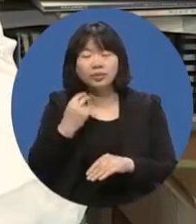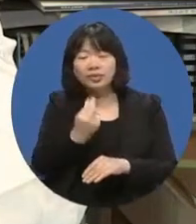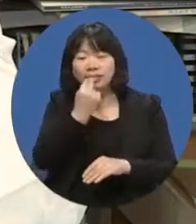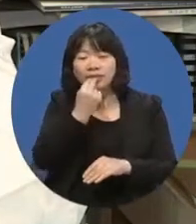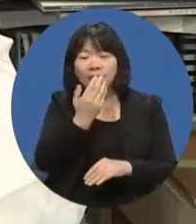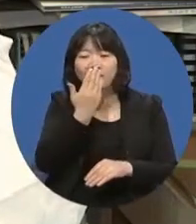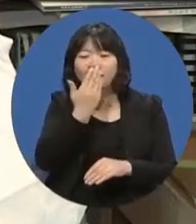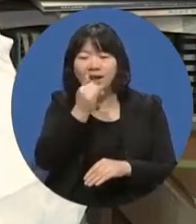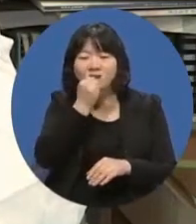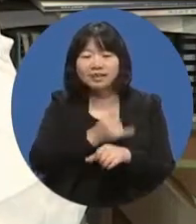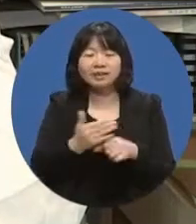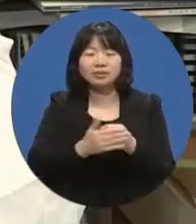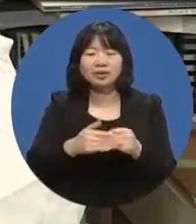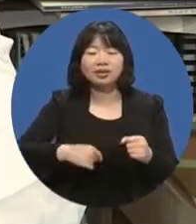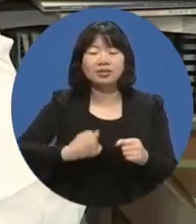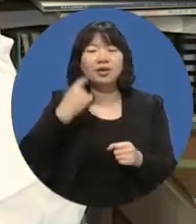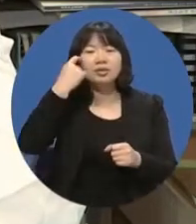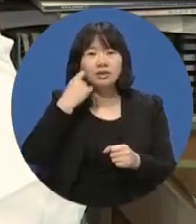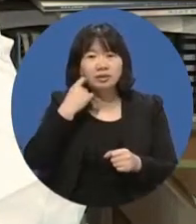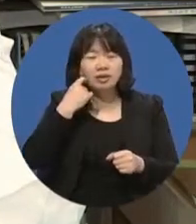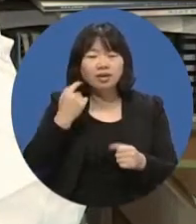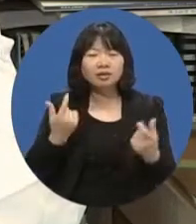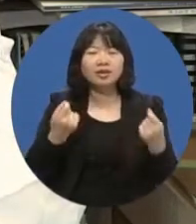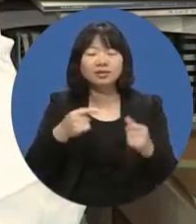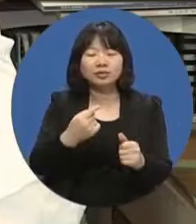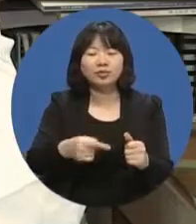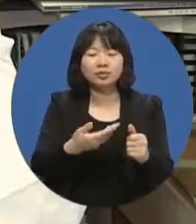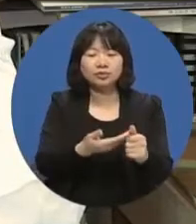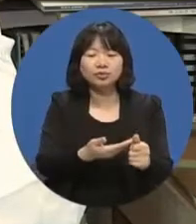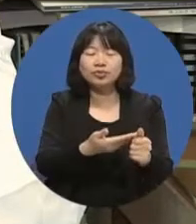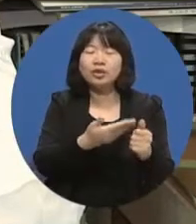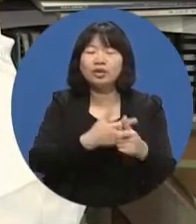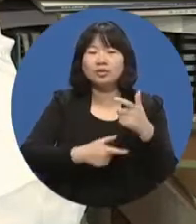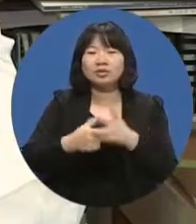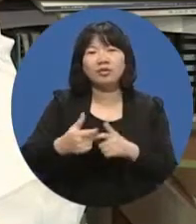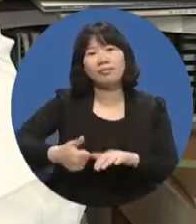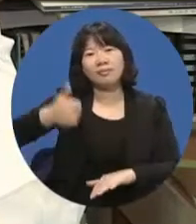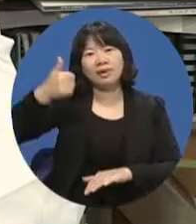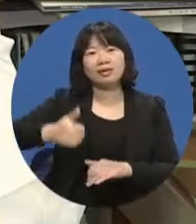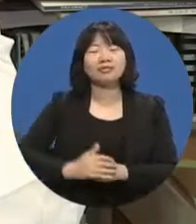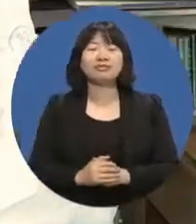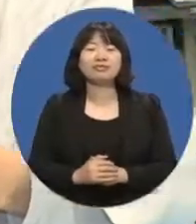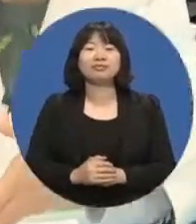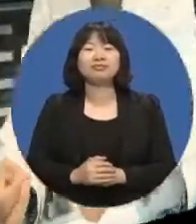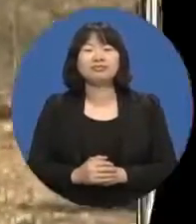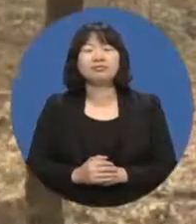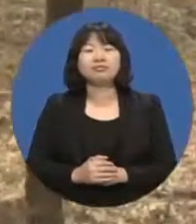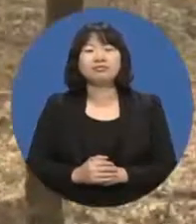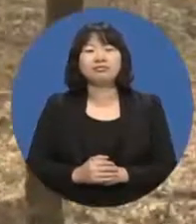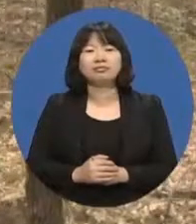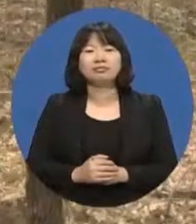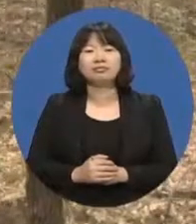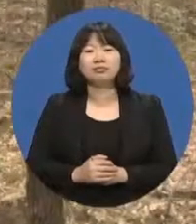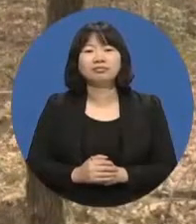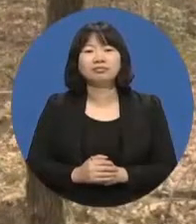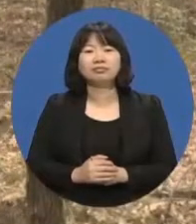맡고 하면서 스스로 느끼는 그런 교육을 해주시는 것이 훨씬 좋을 것 같습니다.